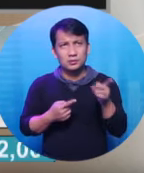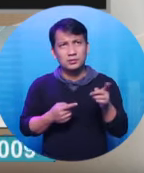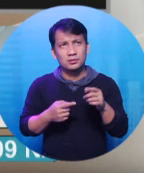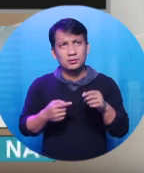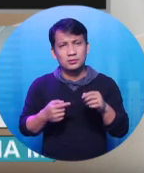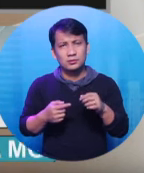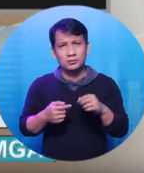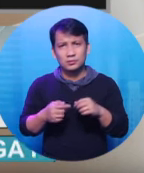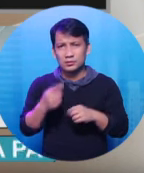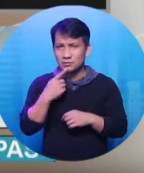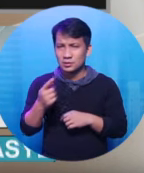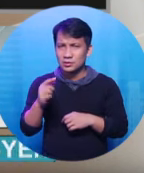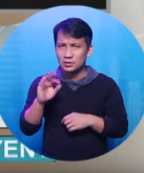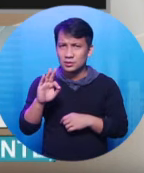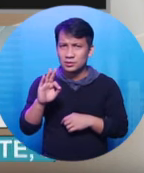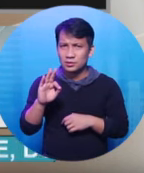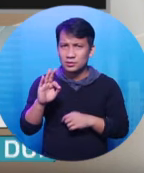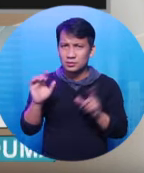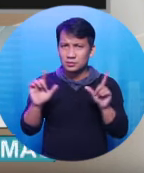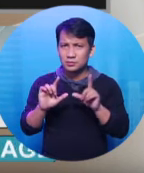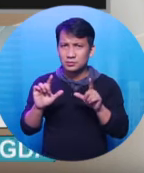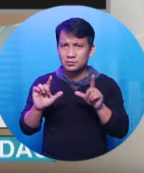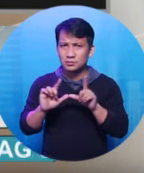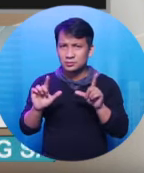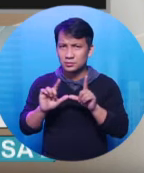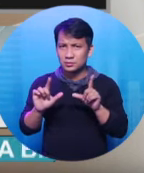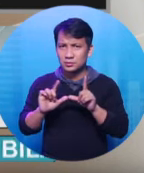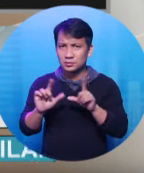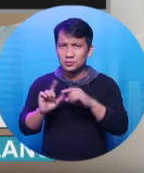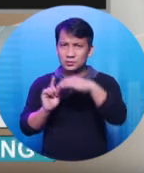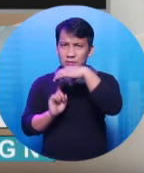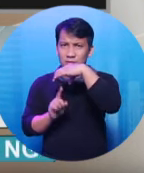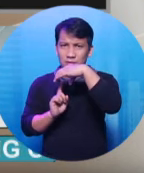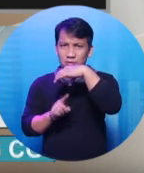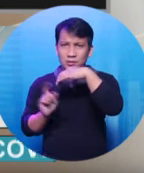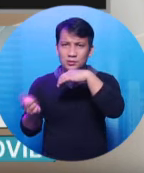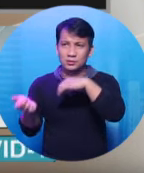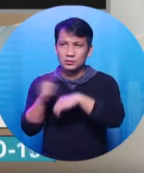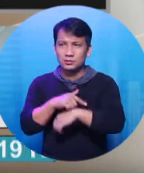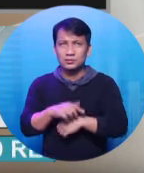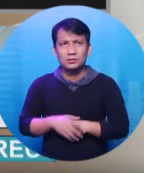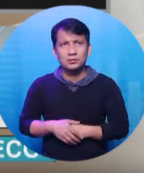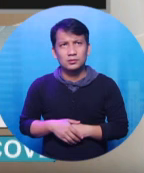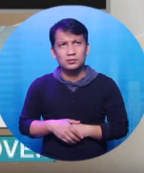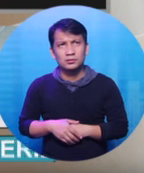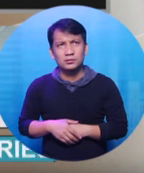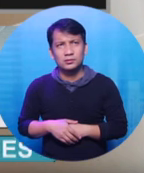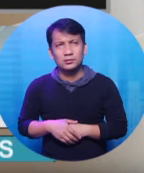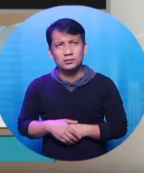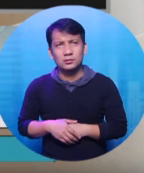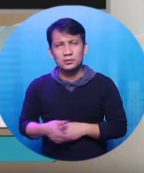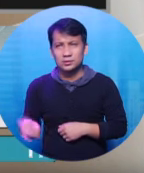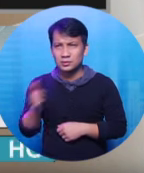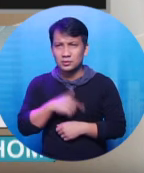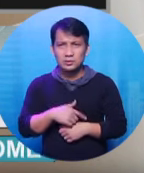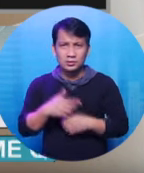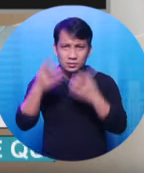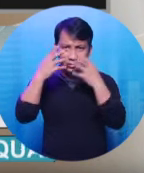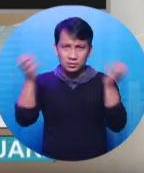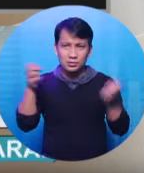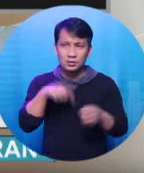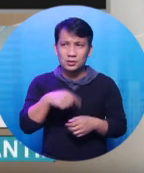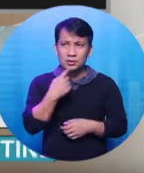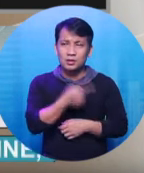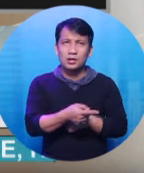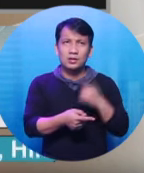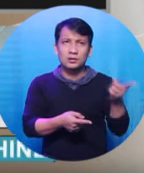sa franchise? Yes. Ng ABS. Alright. Yes. At napikon po siya doon sa